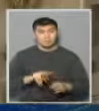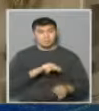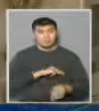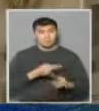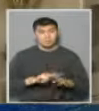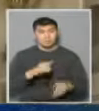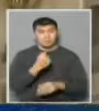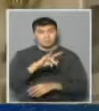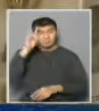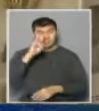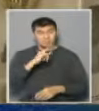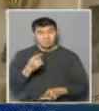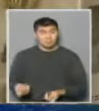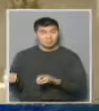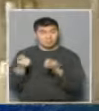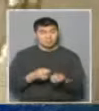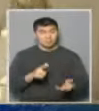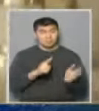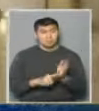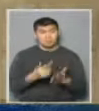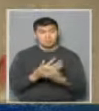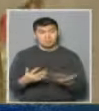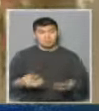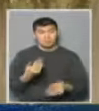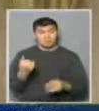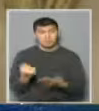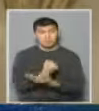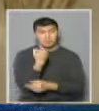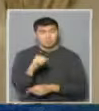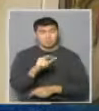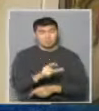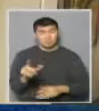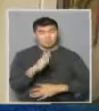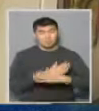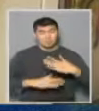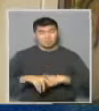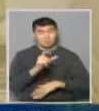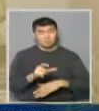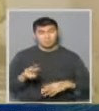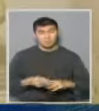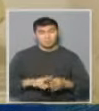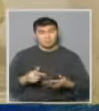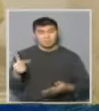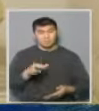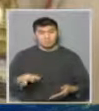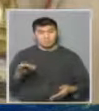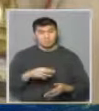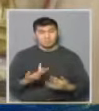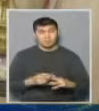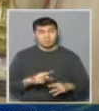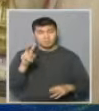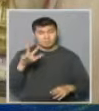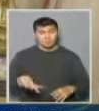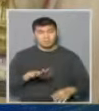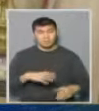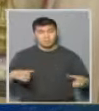официальных чемпионатов Казахстана привезли более 700 наград. На спартакиаде среди людей с ограниченными возможностями сборная Атырауской области заняла 3-е